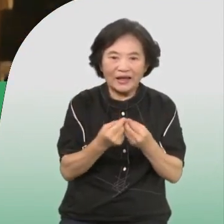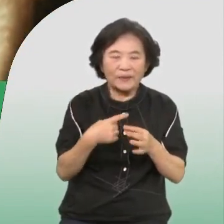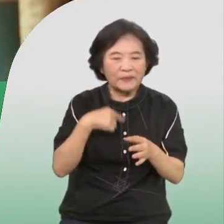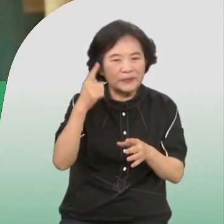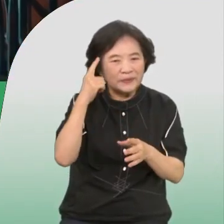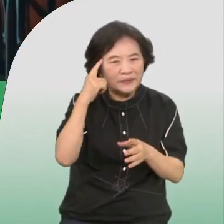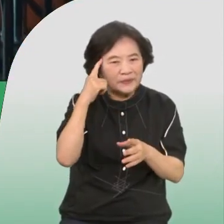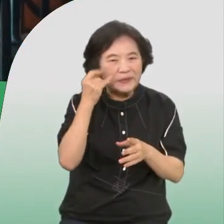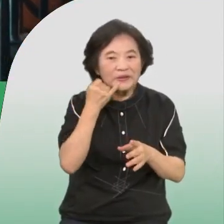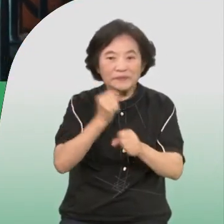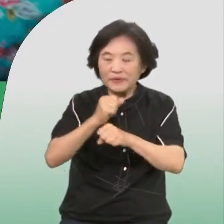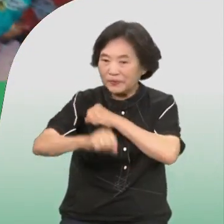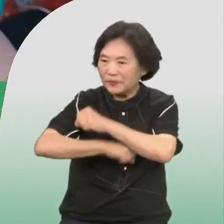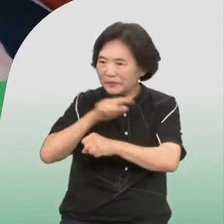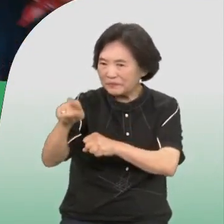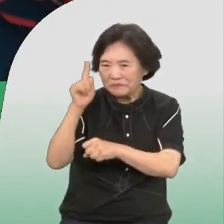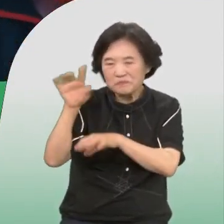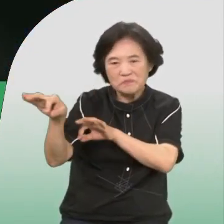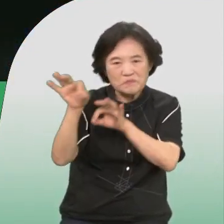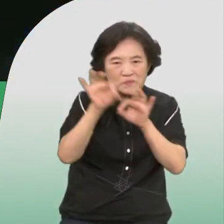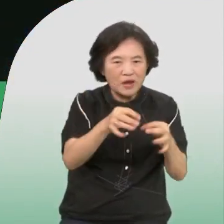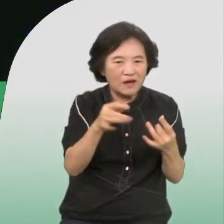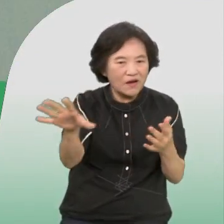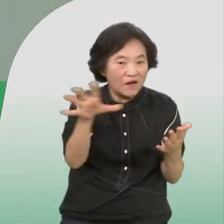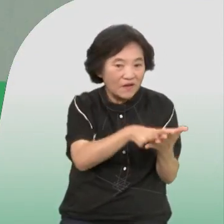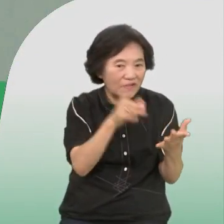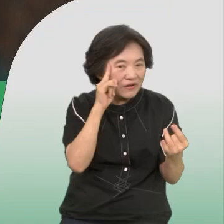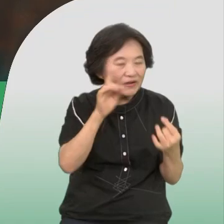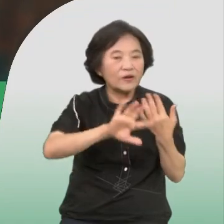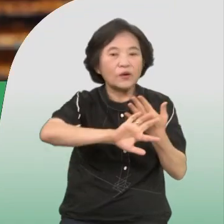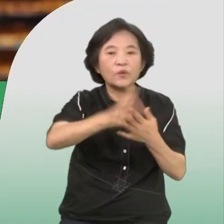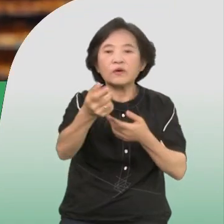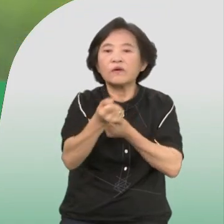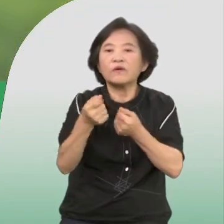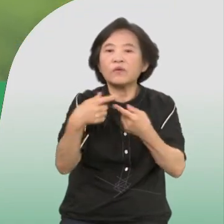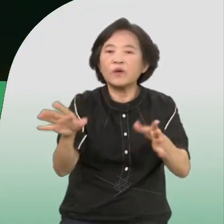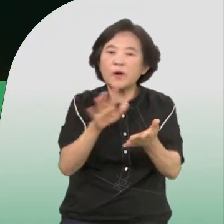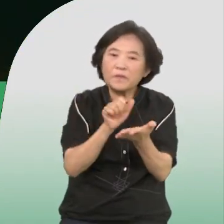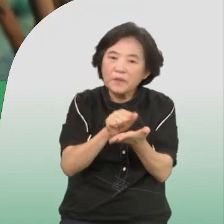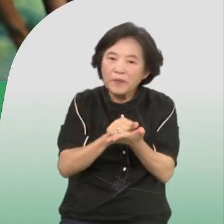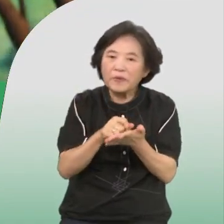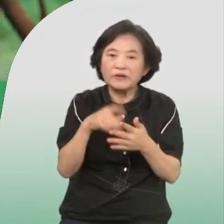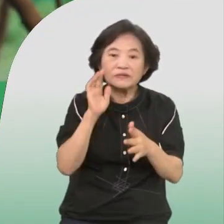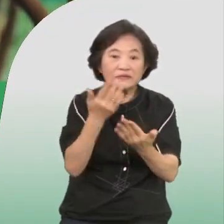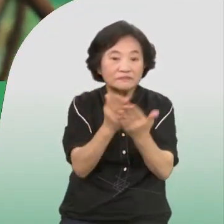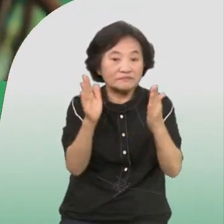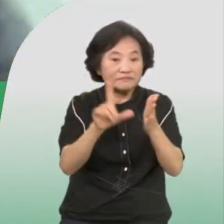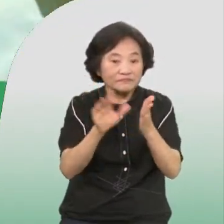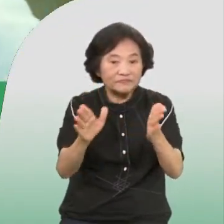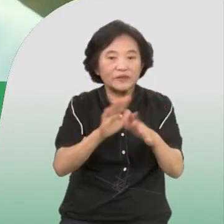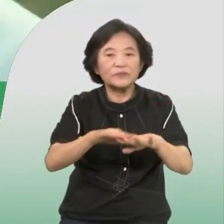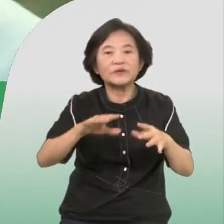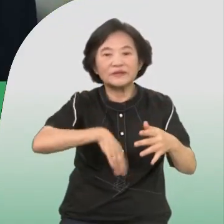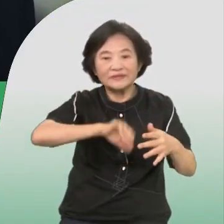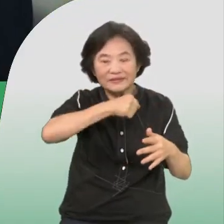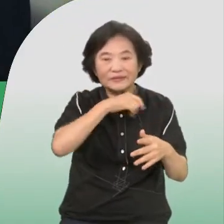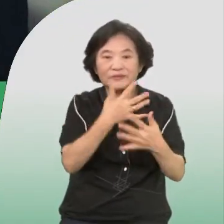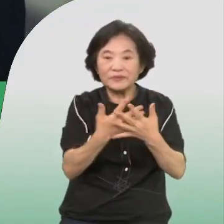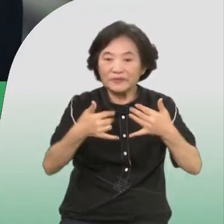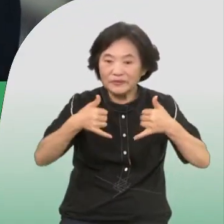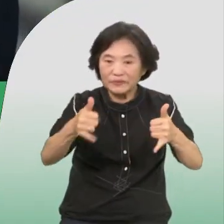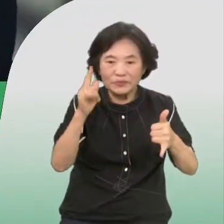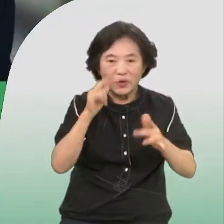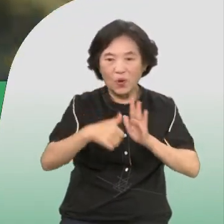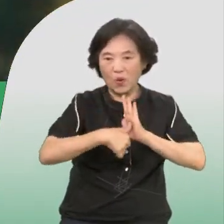过办其他不同嘅纪念、先期嘅行销、老国外媒体访问之外，都展览期间还为老国外名流名